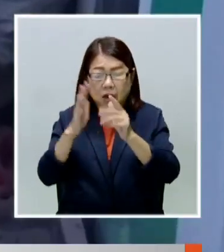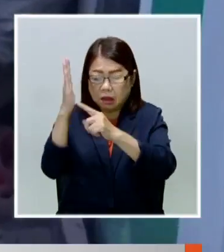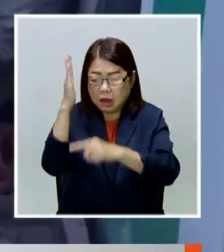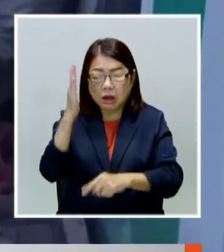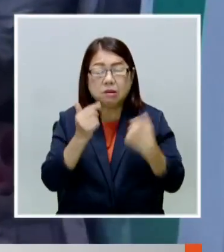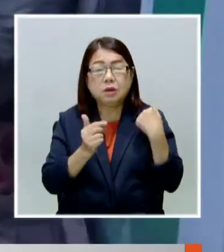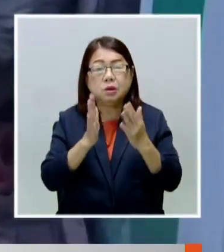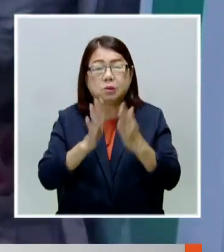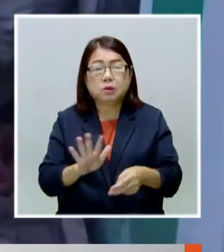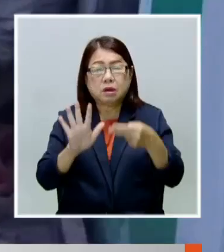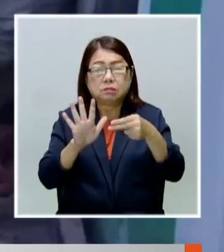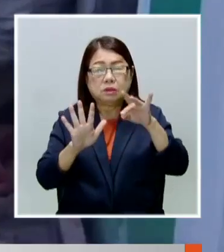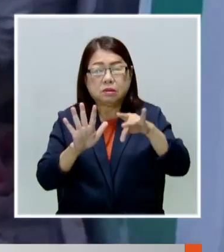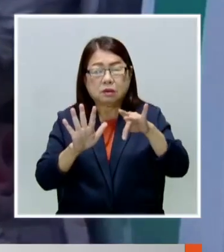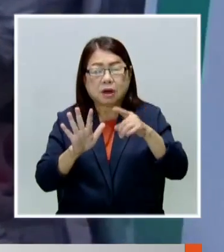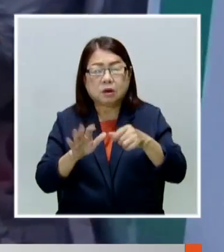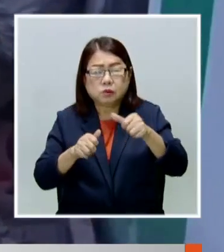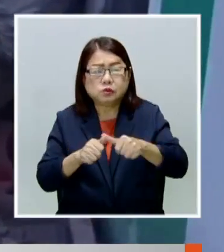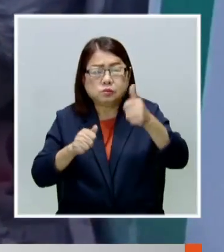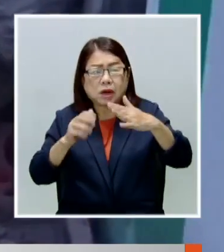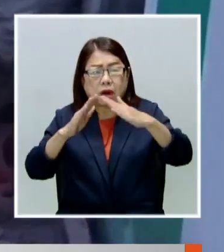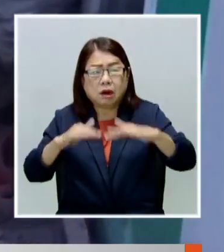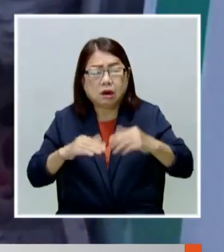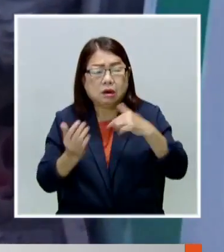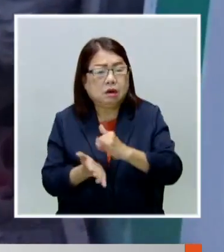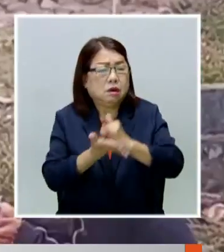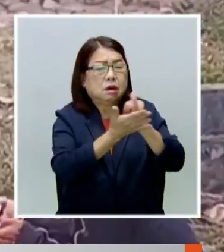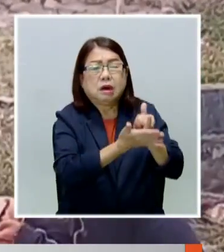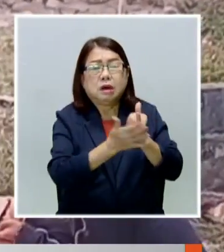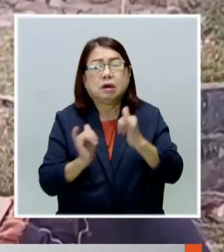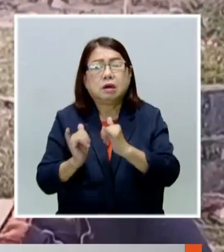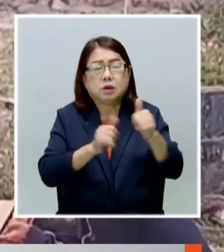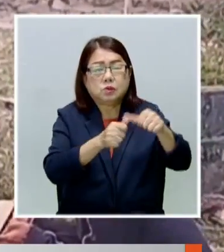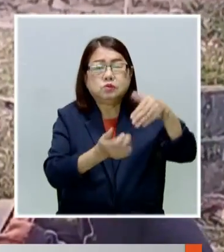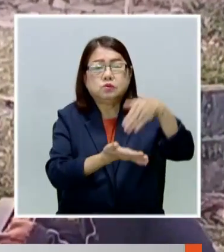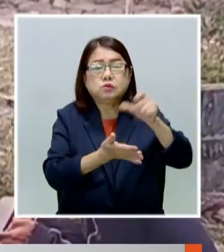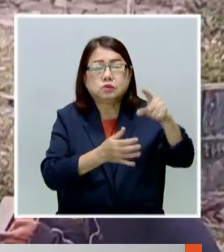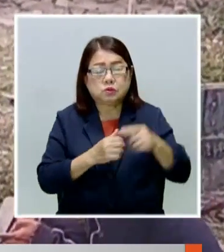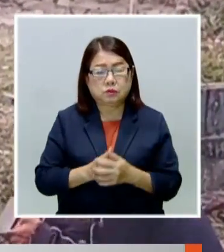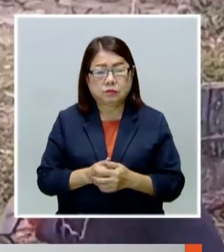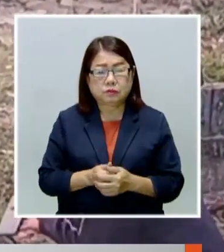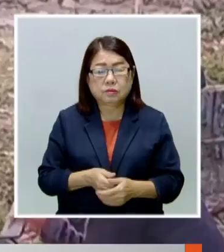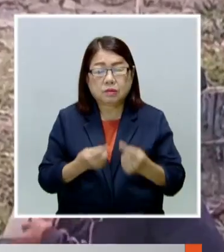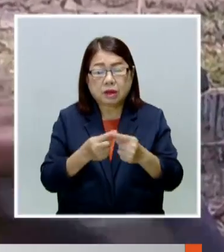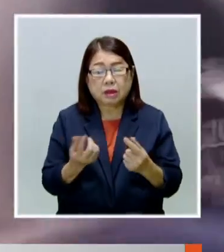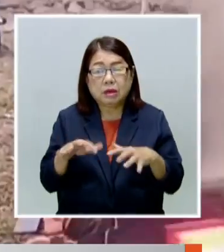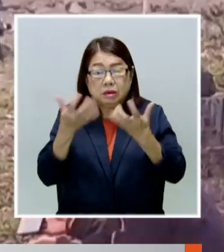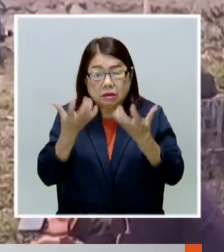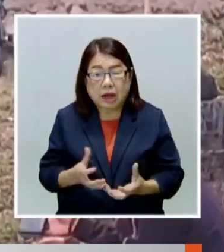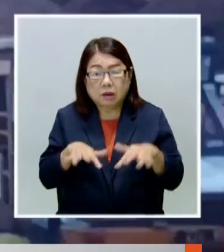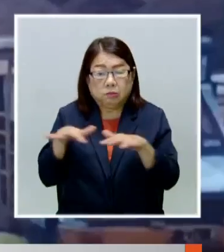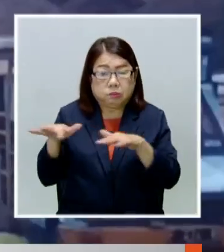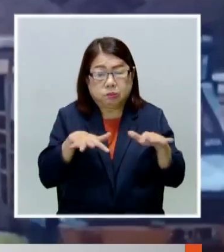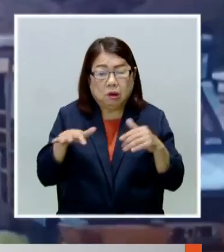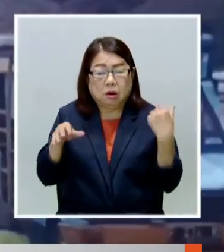ชนกว่า 58,000 คนต้องไปอาศัยอยู่ในศูนย์หลบภัยชั่วคราวหลายแห่งในภูมิภาคนอกจากนี้แผ่นดินไหวครั้งนี้ก็ยังทำ